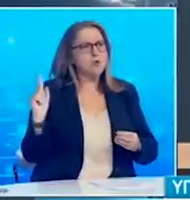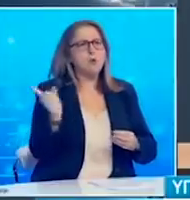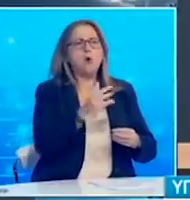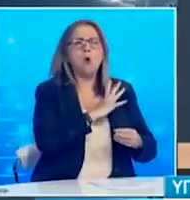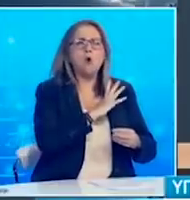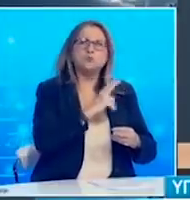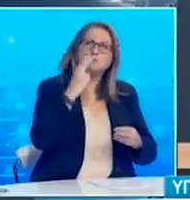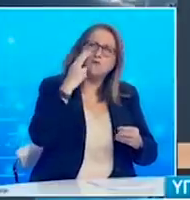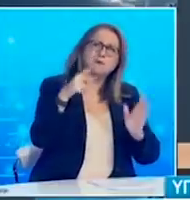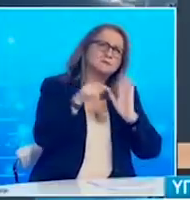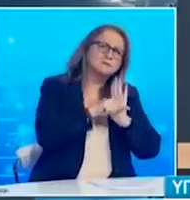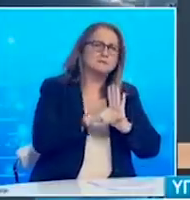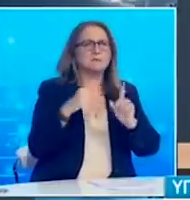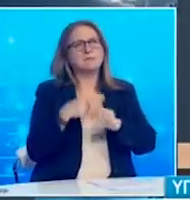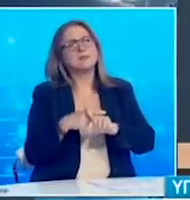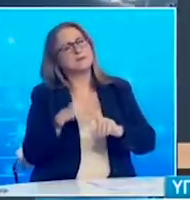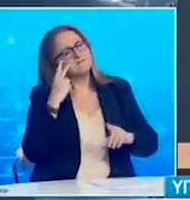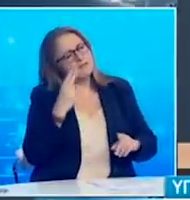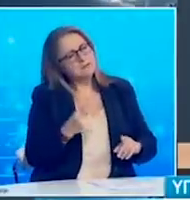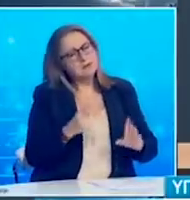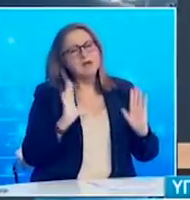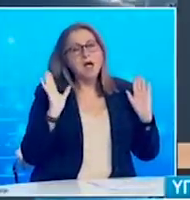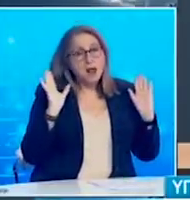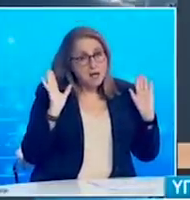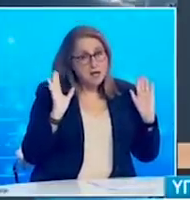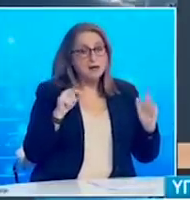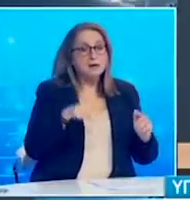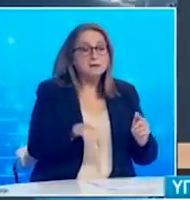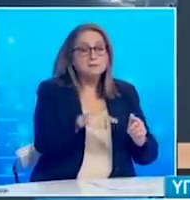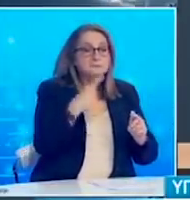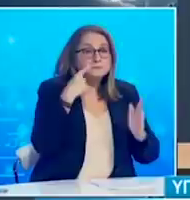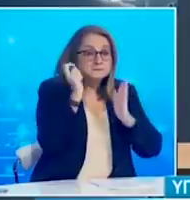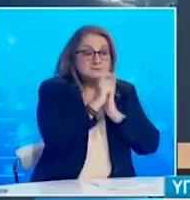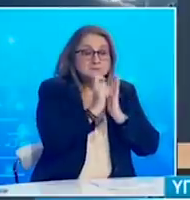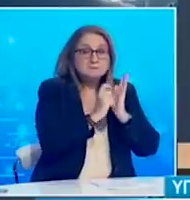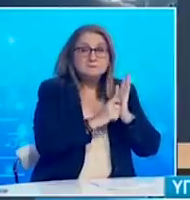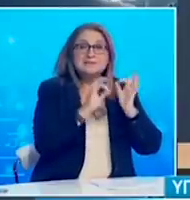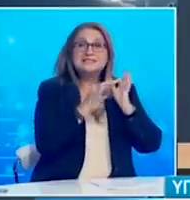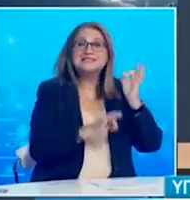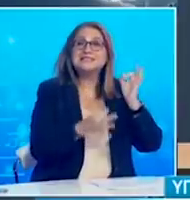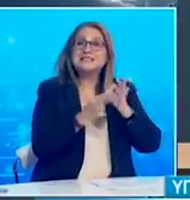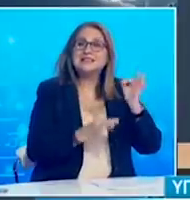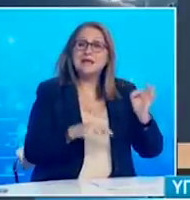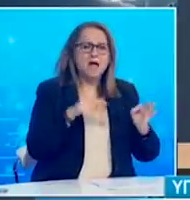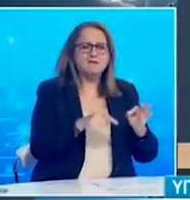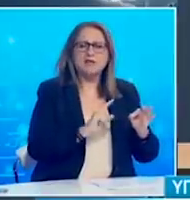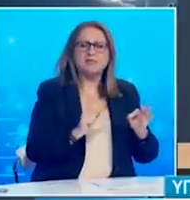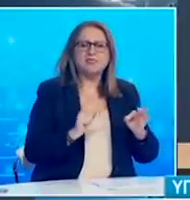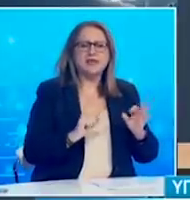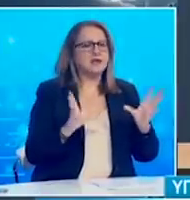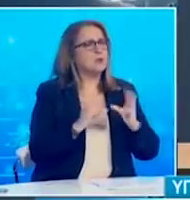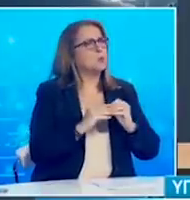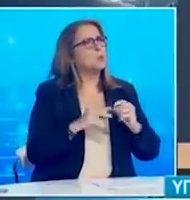μπορεί να επιδέχεται αμφισβήτησης είναι τα ίδια τα στοιχεία. Τα πραγματικά δεδομένα τα οποία δεν προκύπτουν από κάποια πολιτική απόφαση,